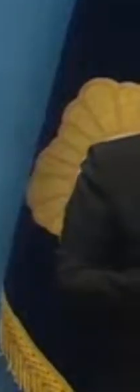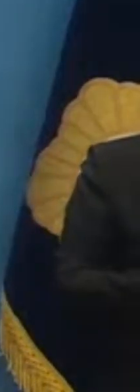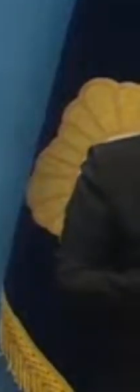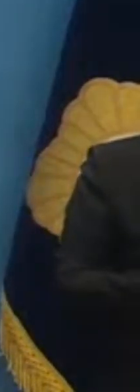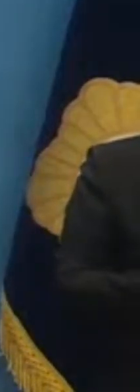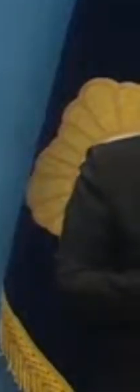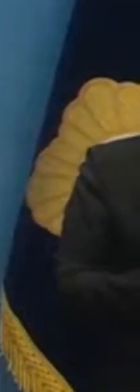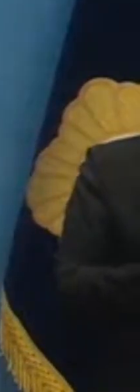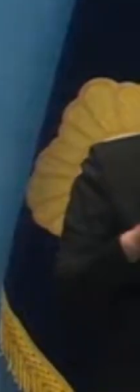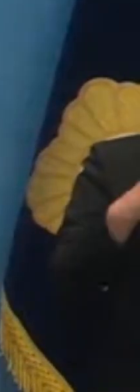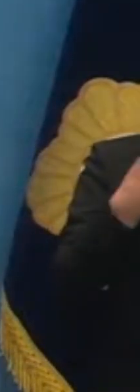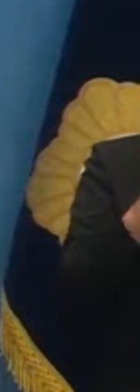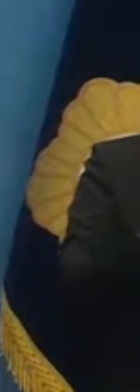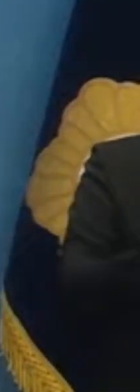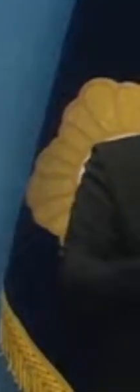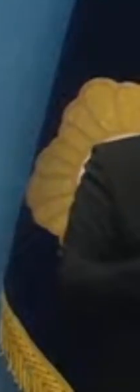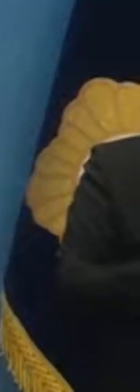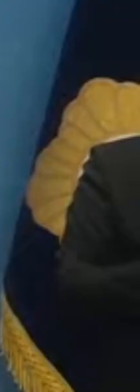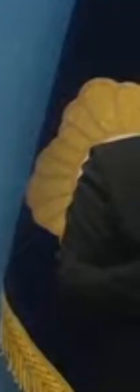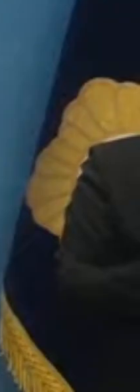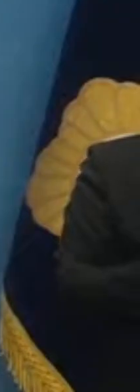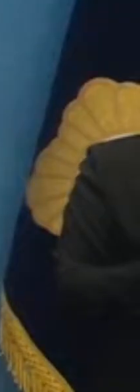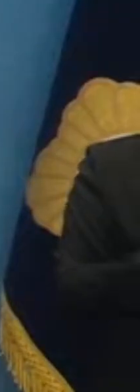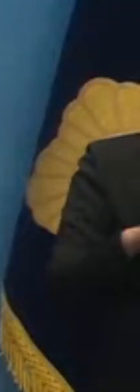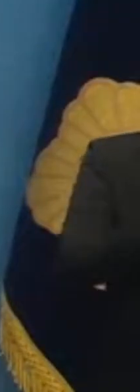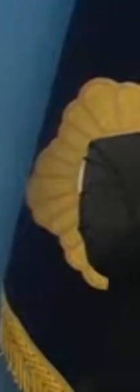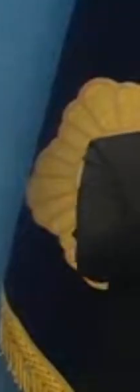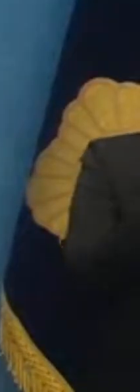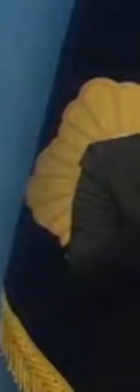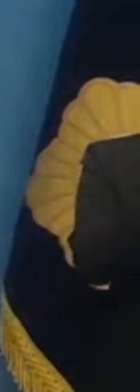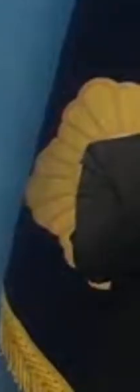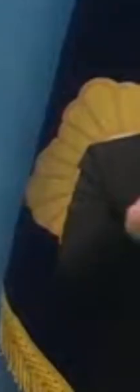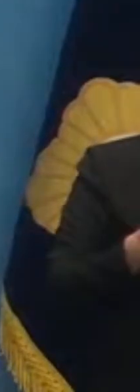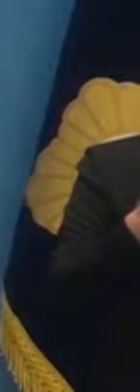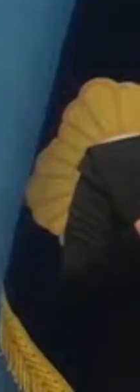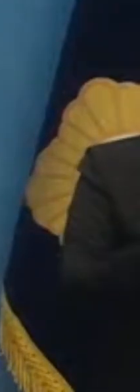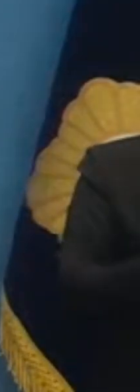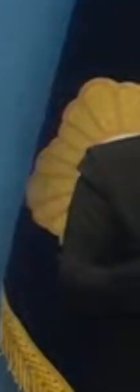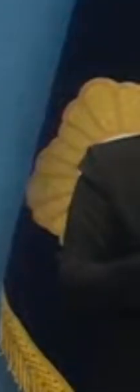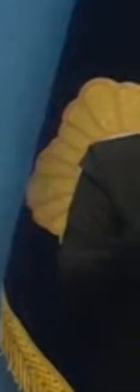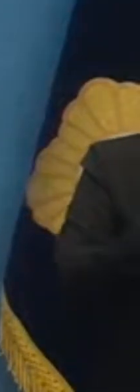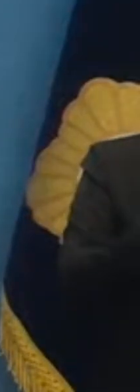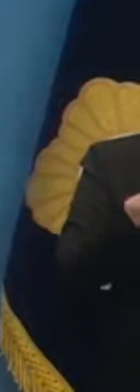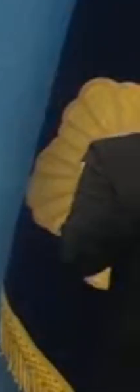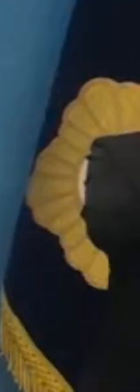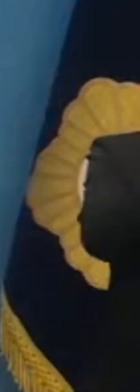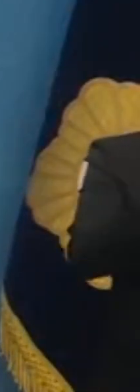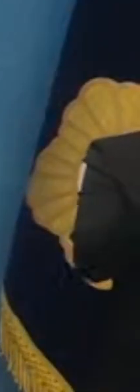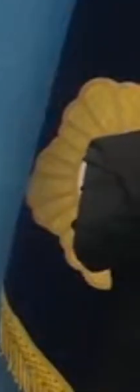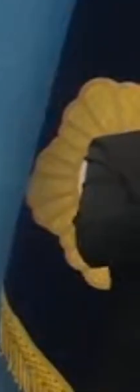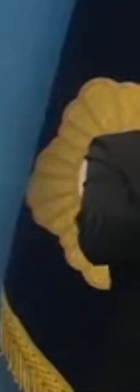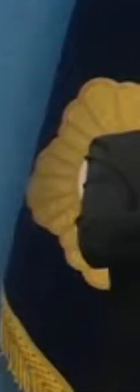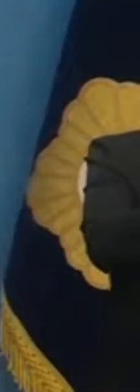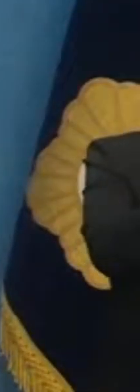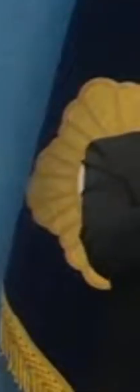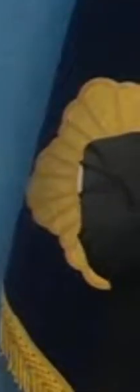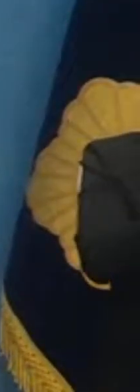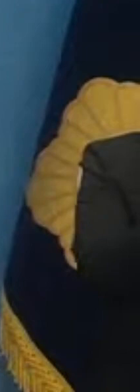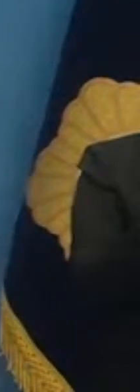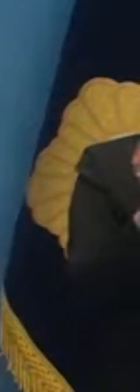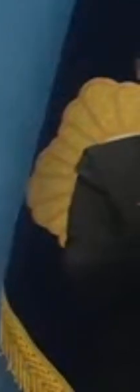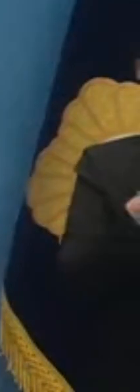네, 이어서 주말간 언론 대응 현황 보고드리겠습니다. 언론사가 운영하는 유튜브 채널 역시